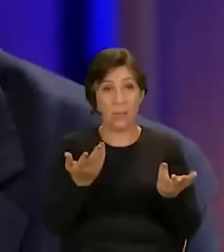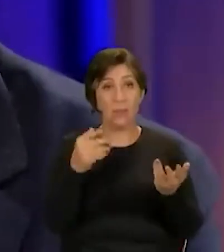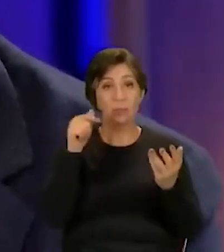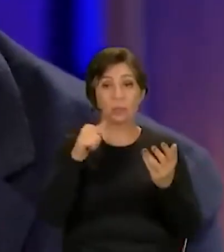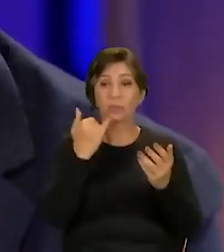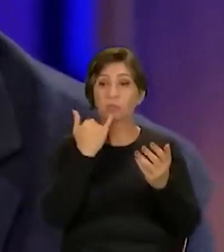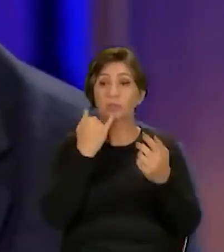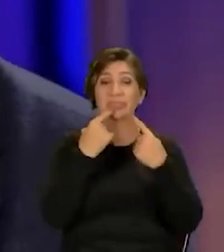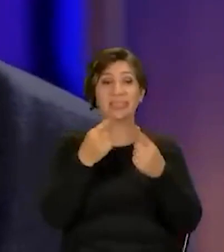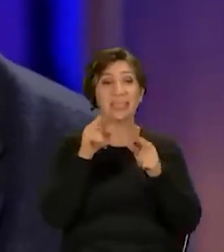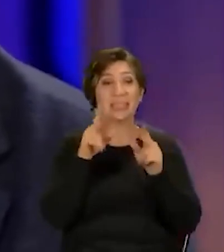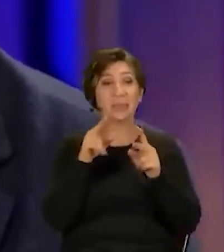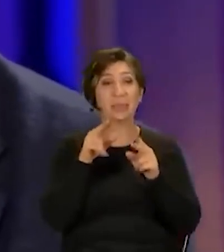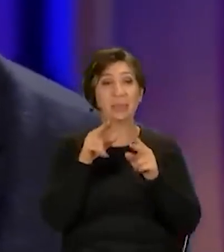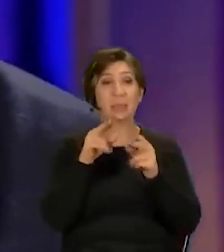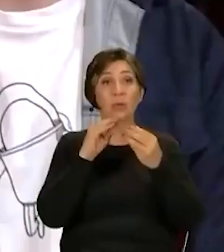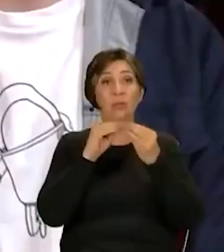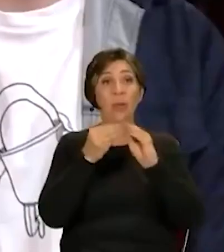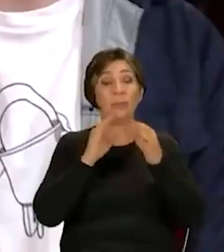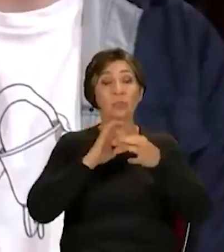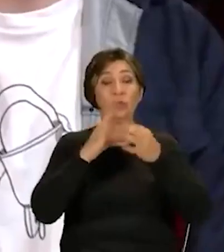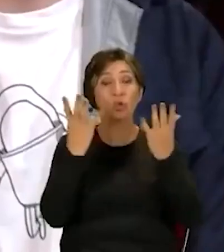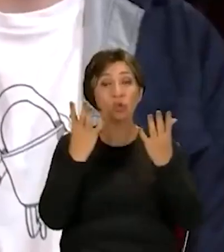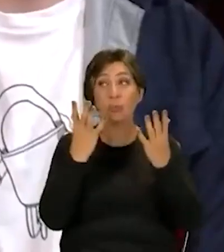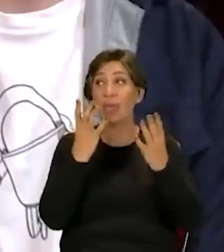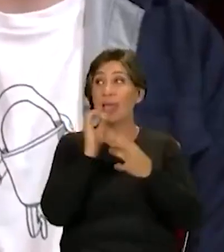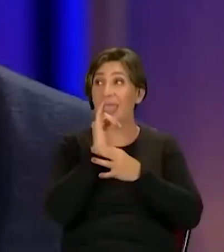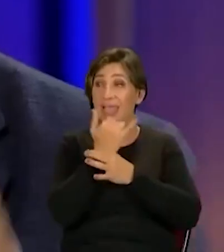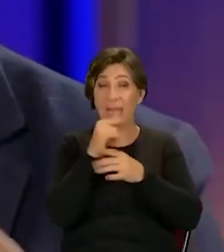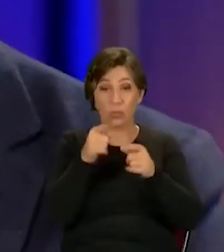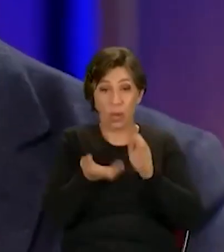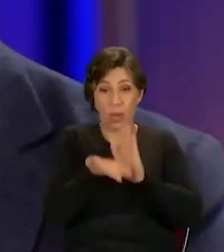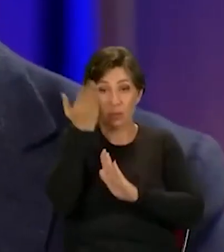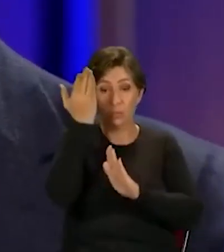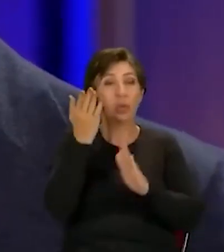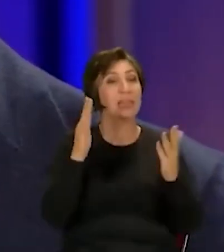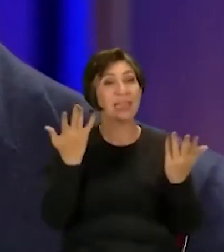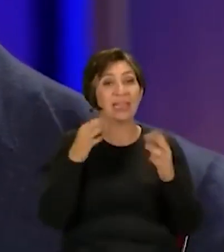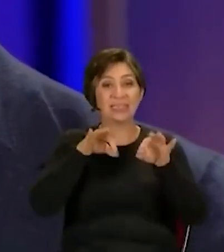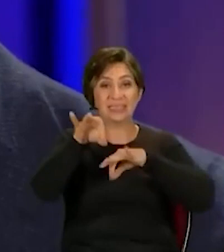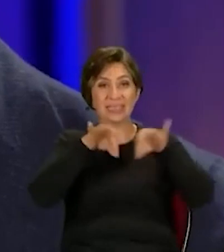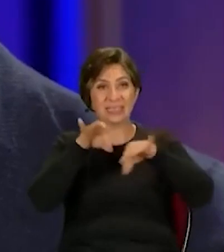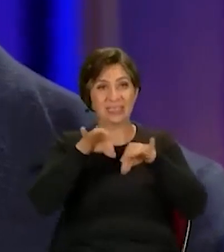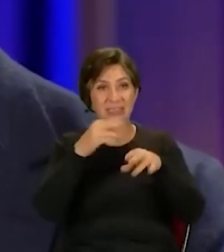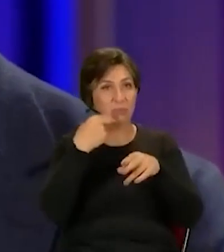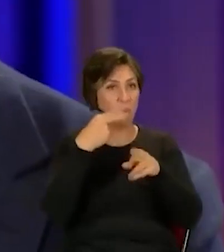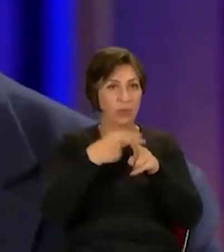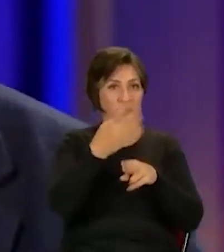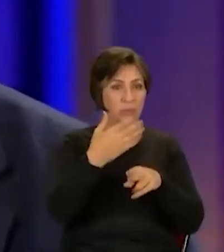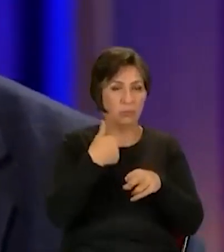burada konuklarımız da dediği gibi şöyle bir şey var. Problem çözme yeteneğini bu e-spor arttırıyor. Neden? Aynı siz satranç örneği verdiniz ya, ben